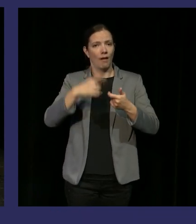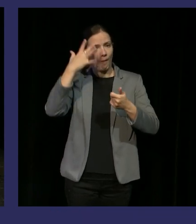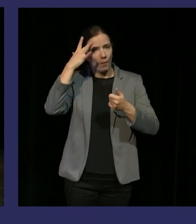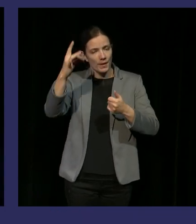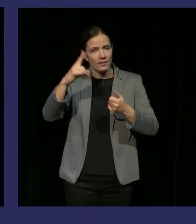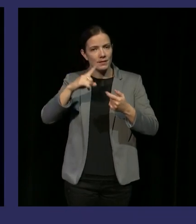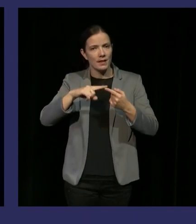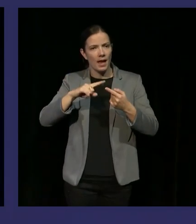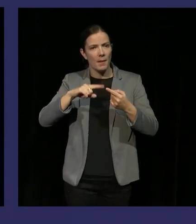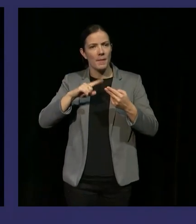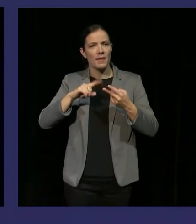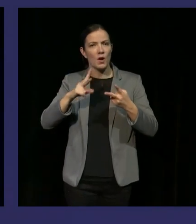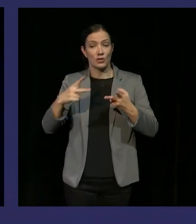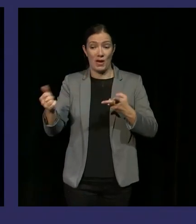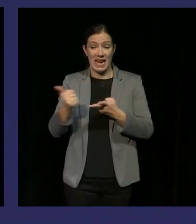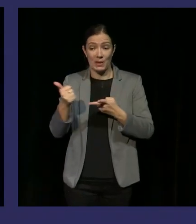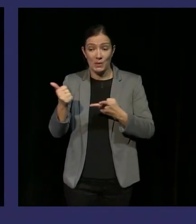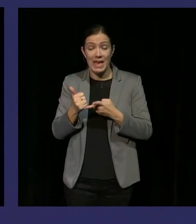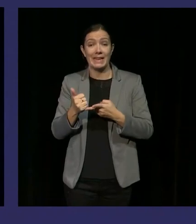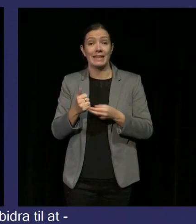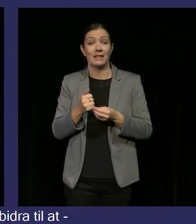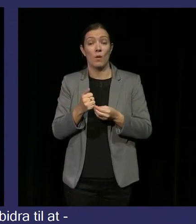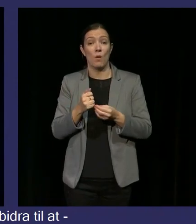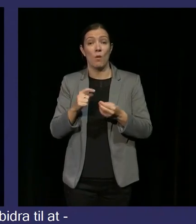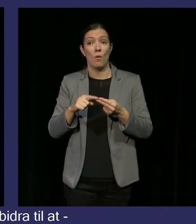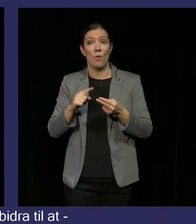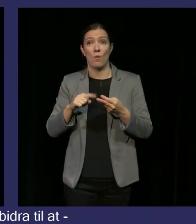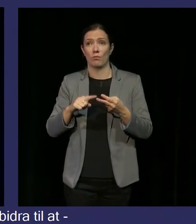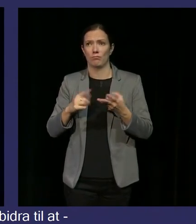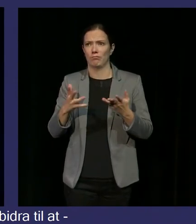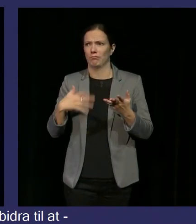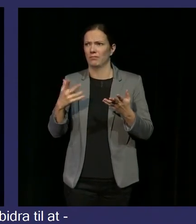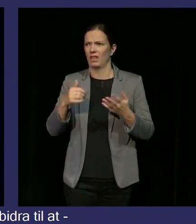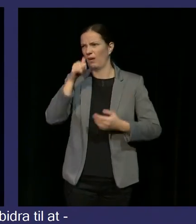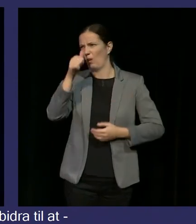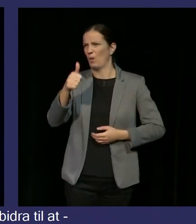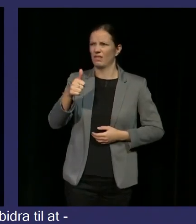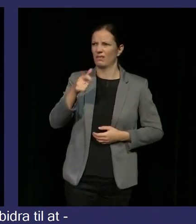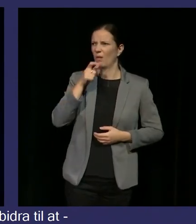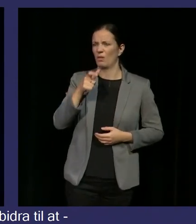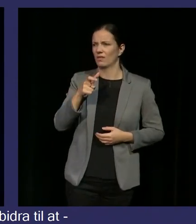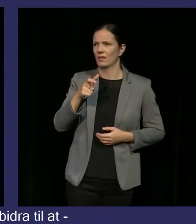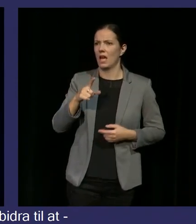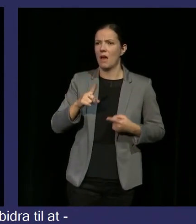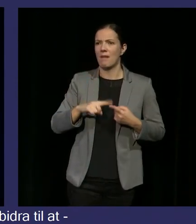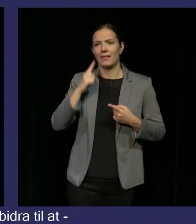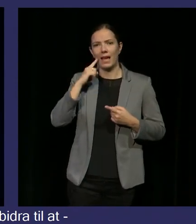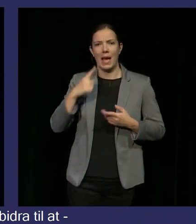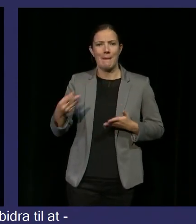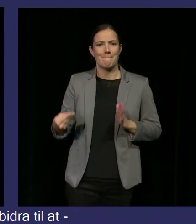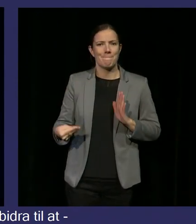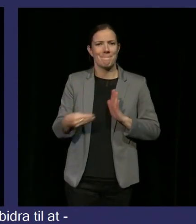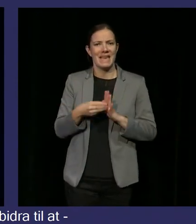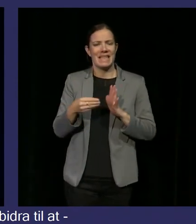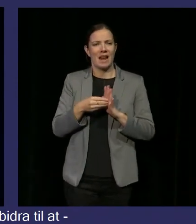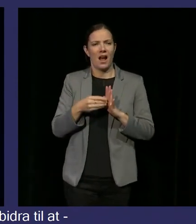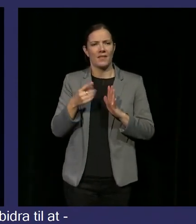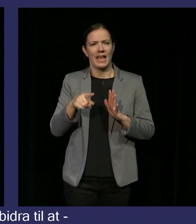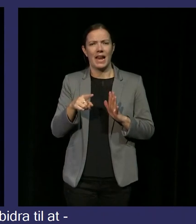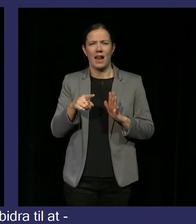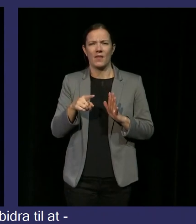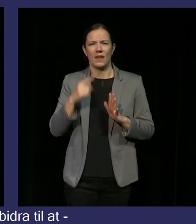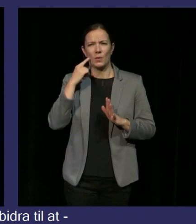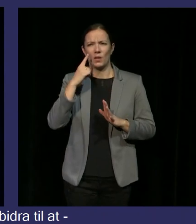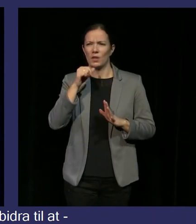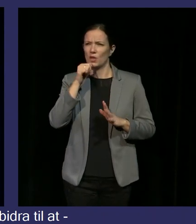å skape rekruttering, og også det å, jeg vet ikke om kult da ordet, men I hvert fall bidra til å gjøre at, jeg tror det